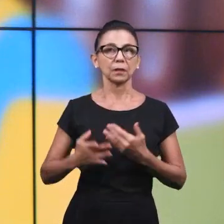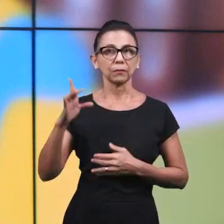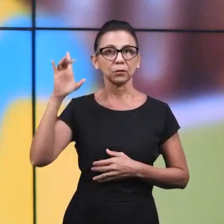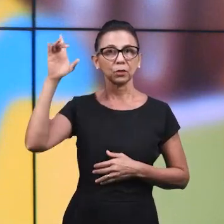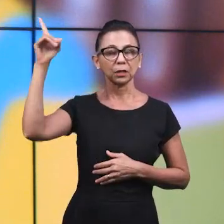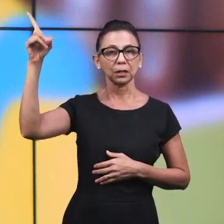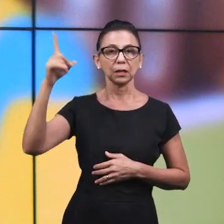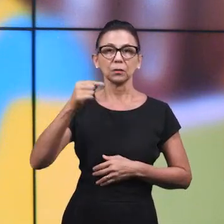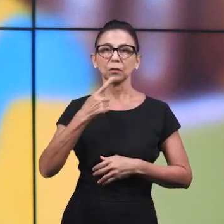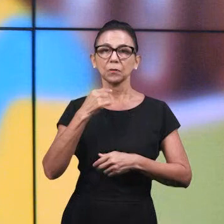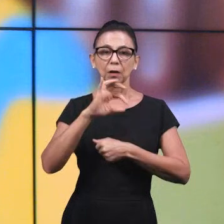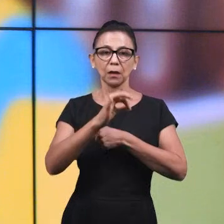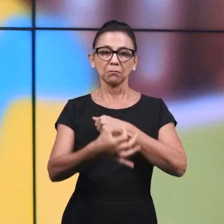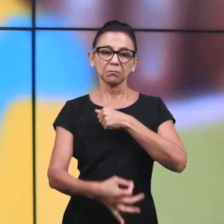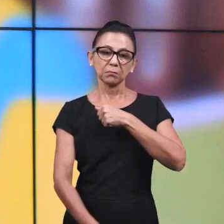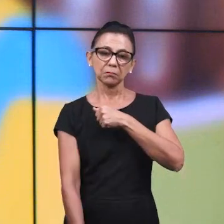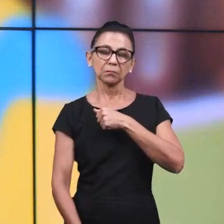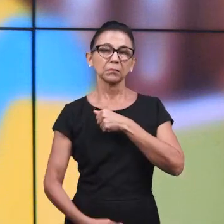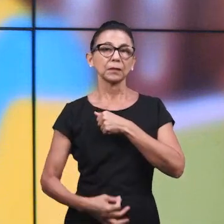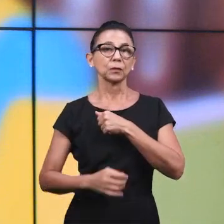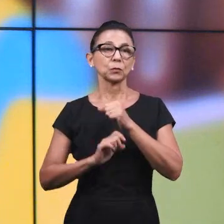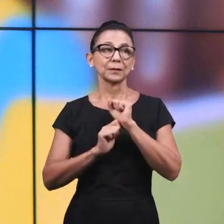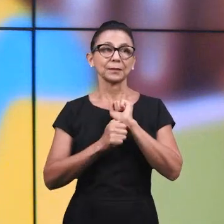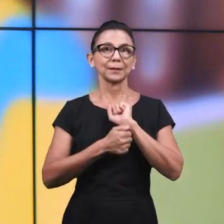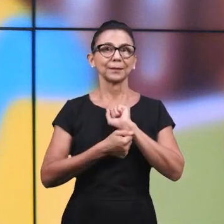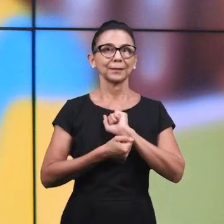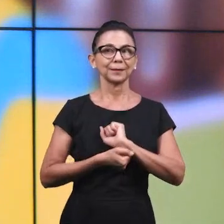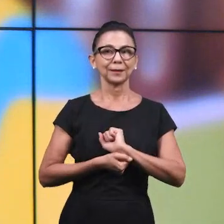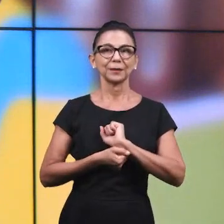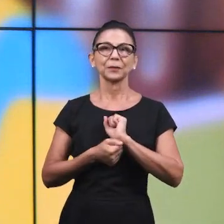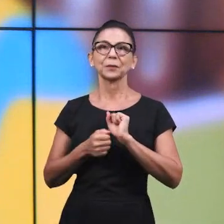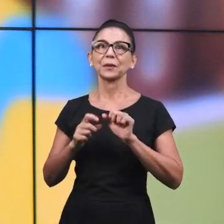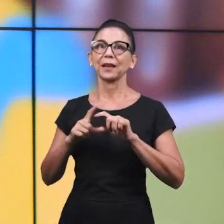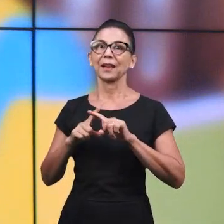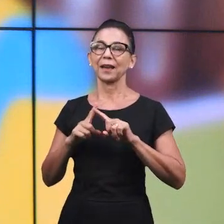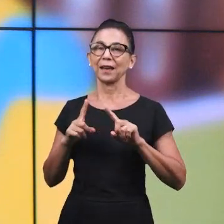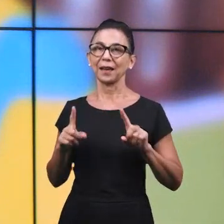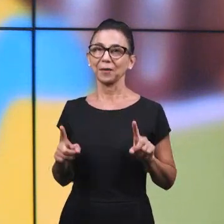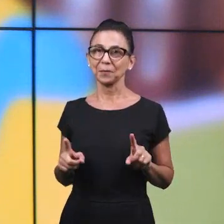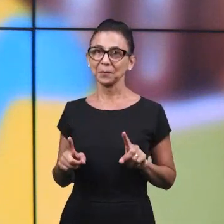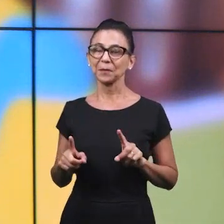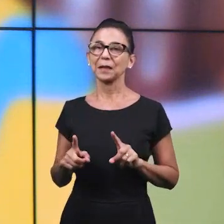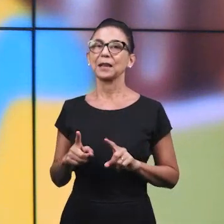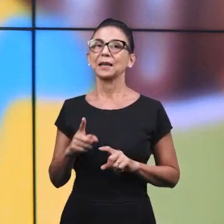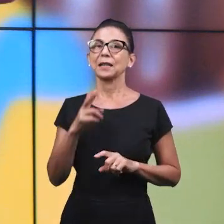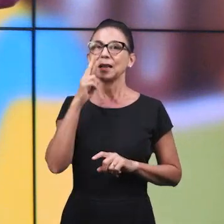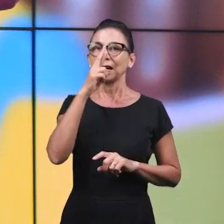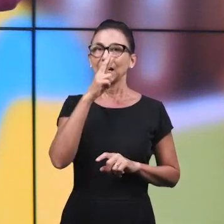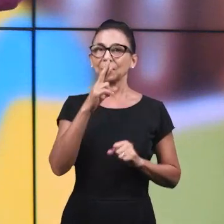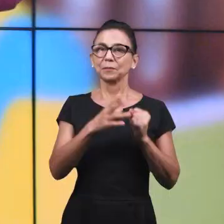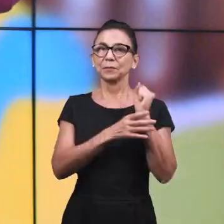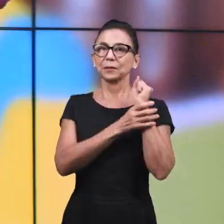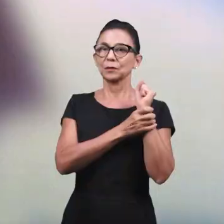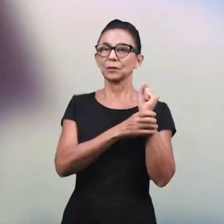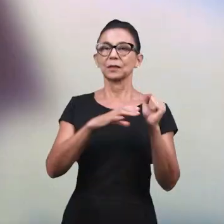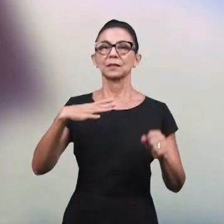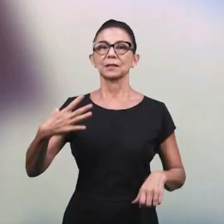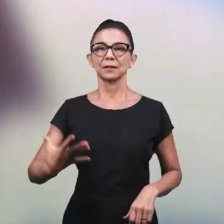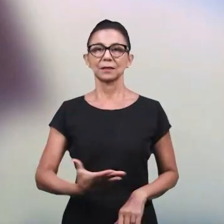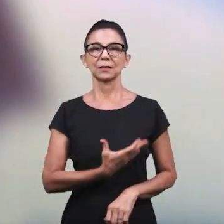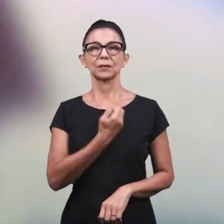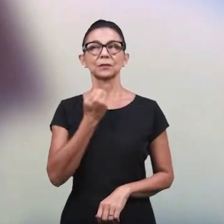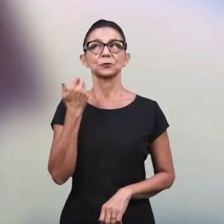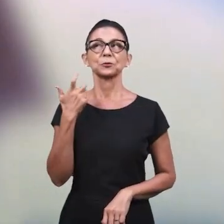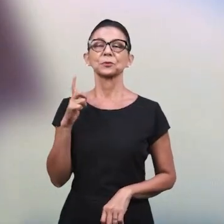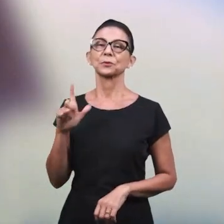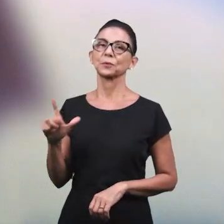Pour Jéricho, était juste un fil qui était dans sa fenêtre. Mais pour Rahab, c'était la garantie de son